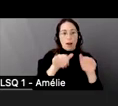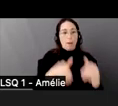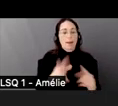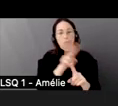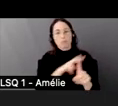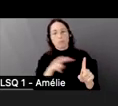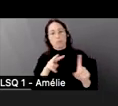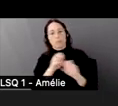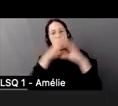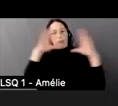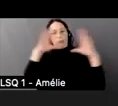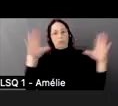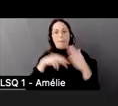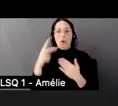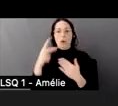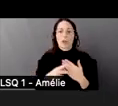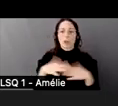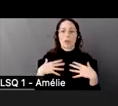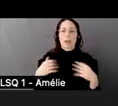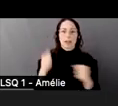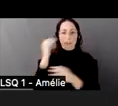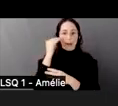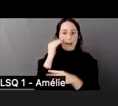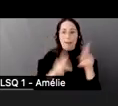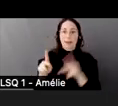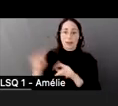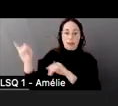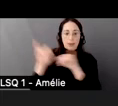du projet sur la santé mentale des immigrants et des réfugiés.